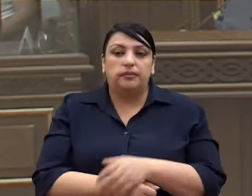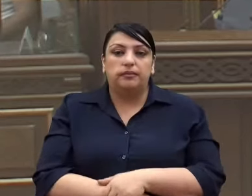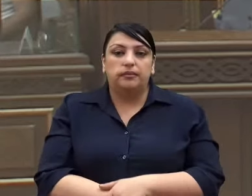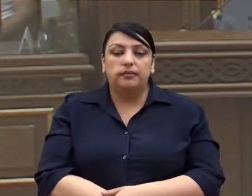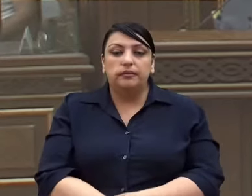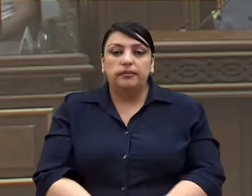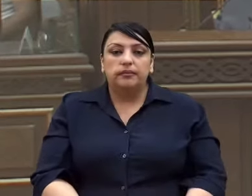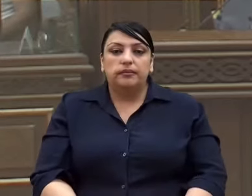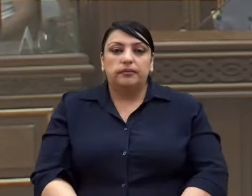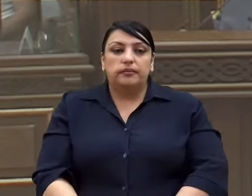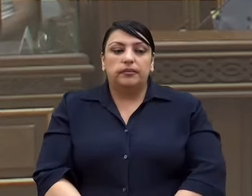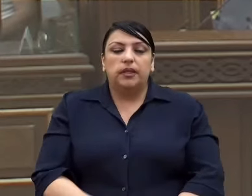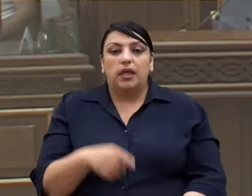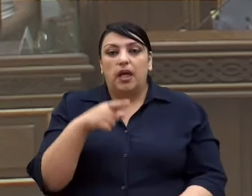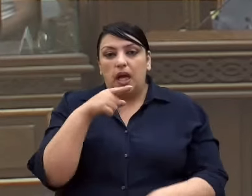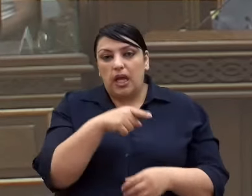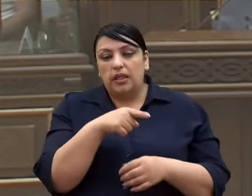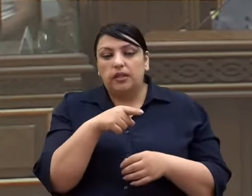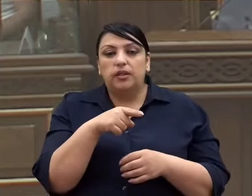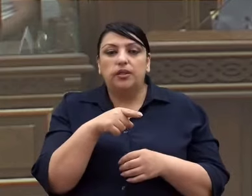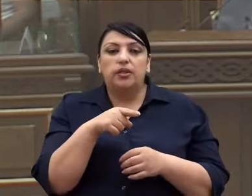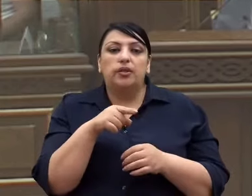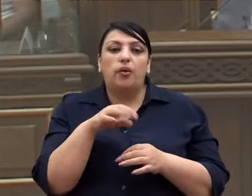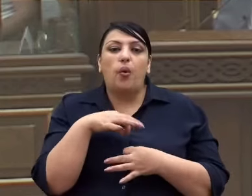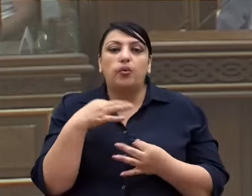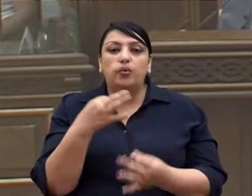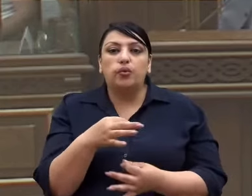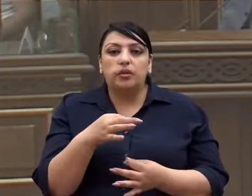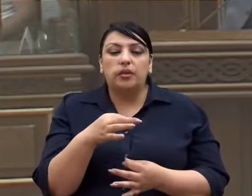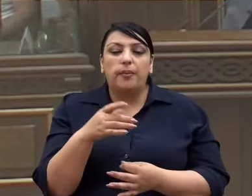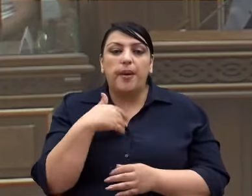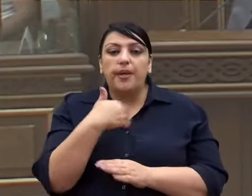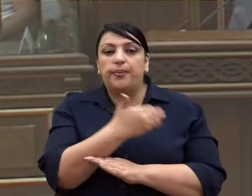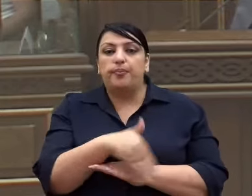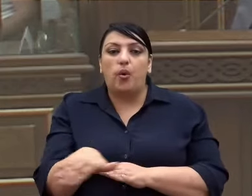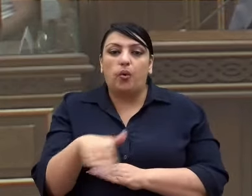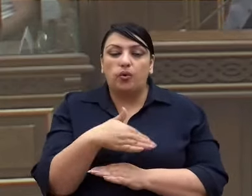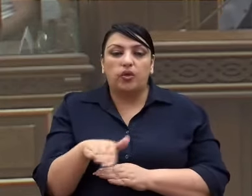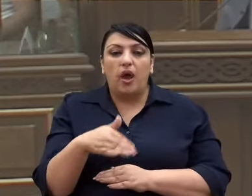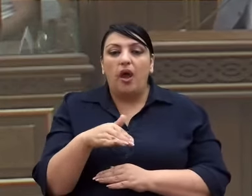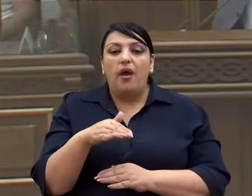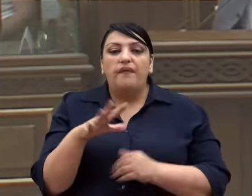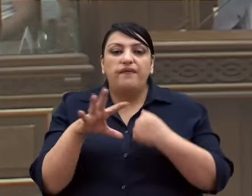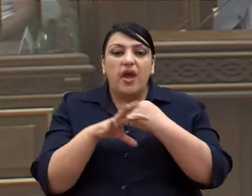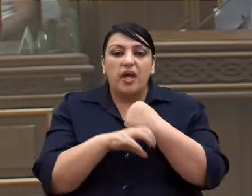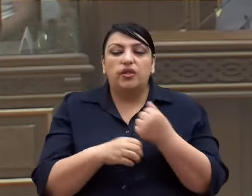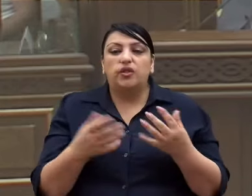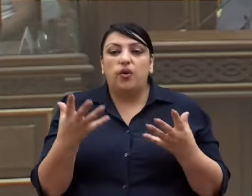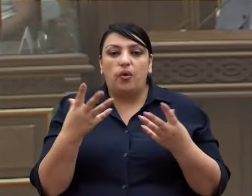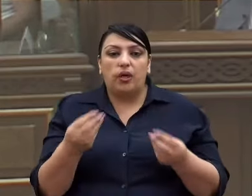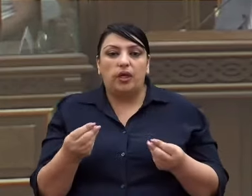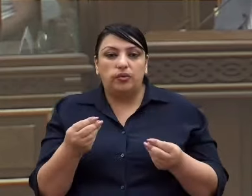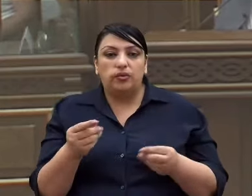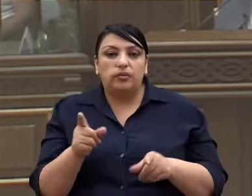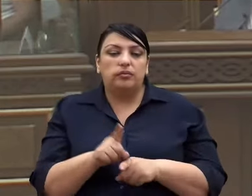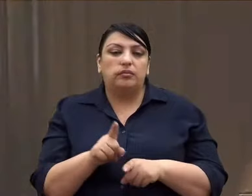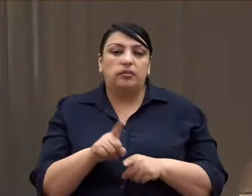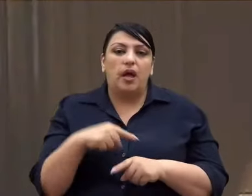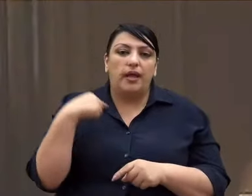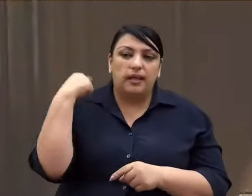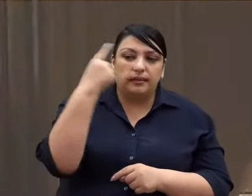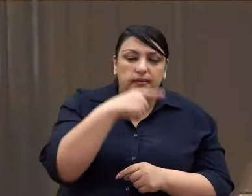Սա խորհրդանշում է մեր փողոցների վերջին օրերի հետադիմական, նաև